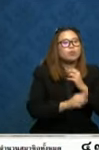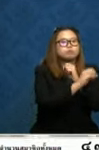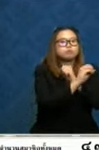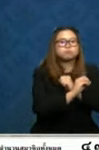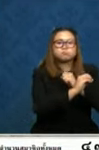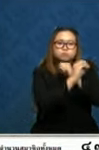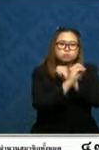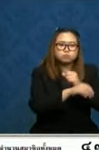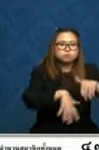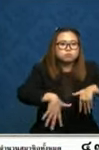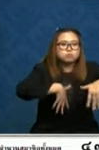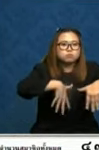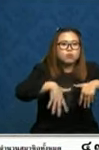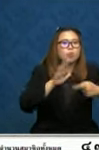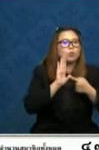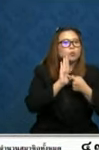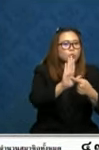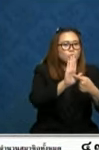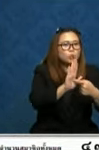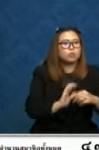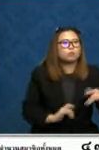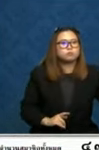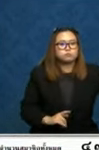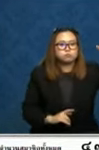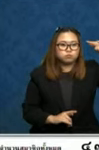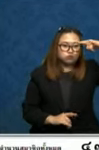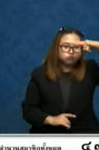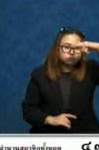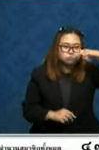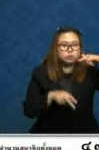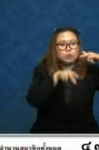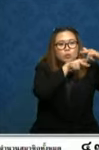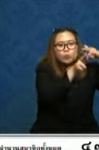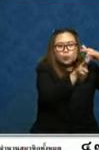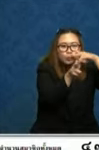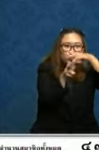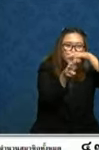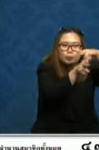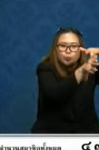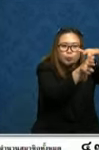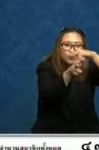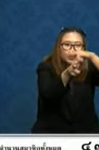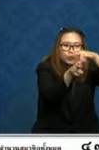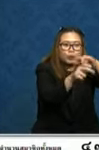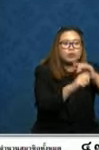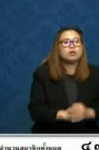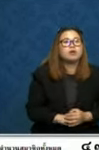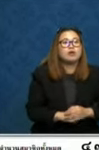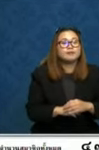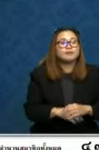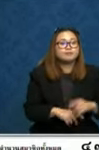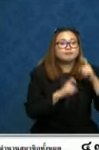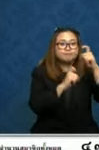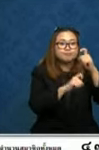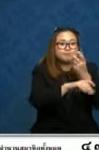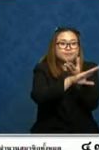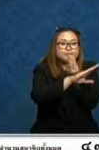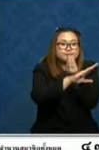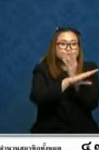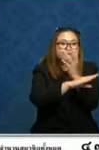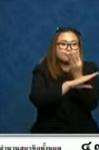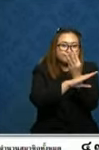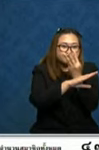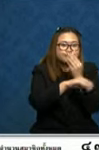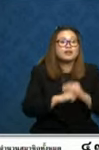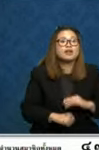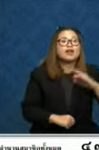ประชากรค่ะอย่างเช่นโดรนค่ะกล้องวงจรปิดค่ะสัญญาณเตือนภัยเมื่อเกิดเหตุความรุนแรงเช่นการเตือนภัยทาง SMS